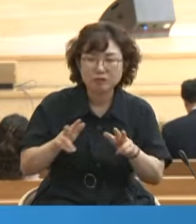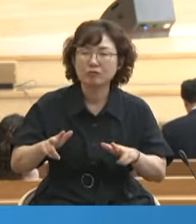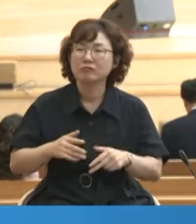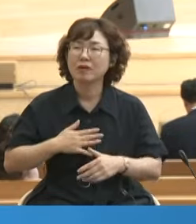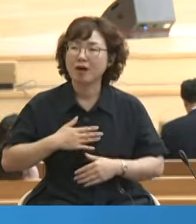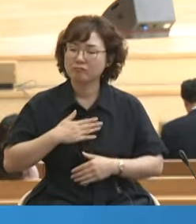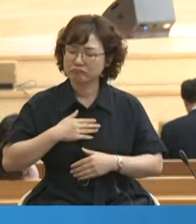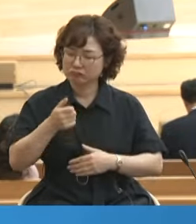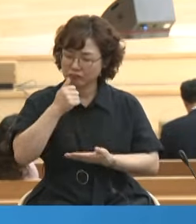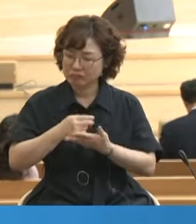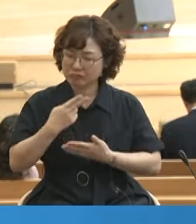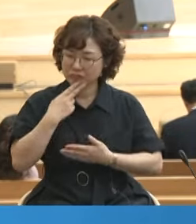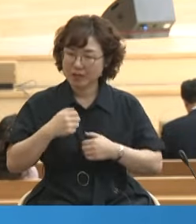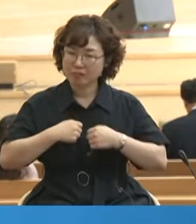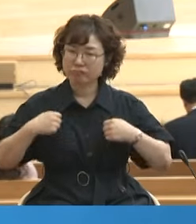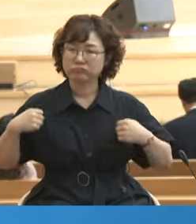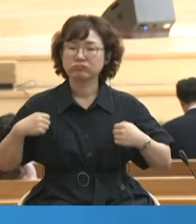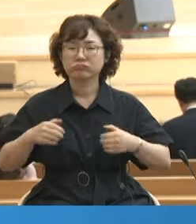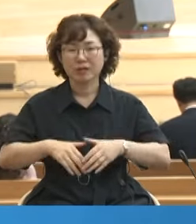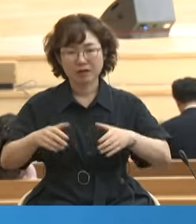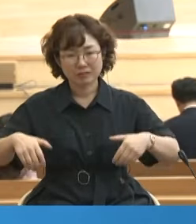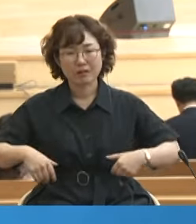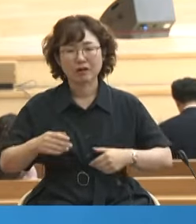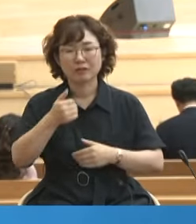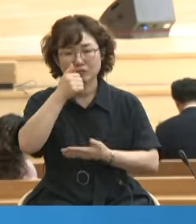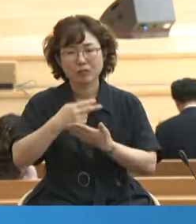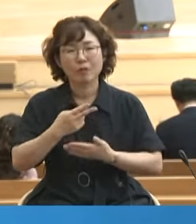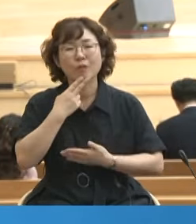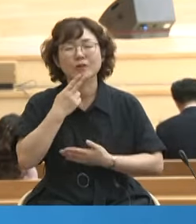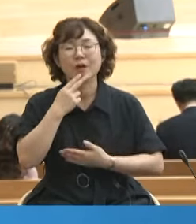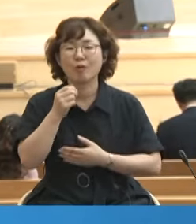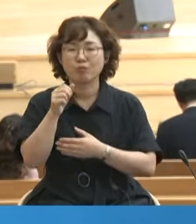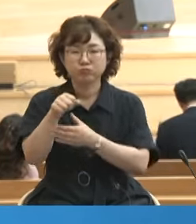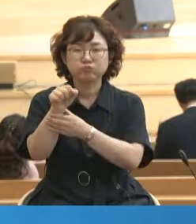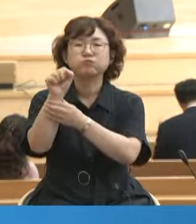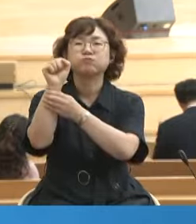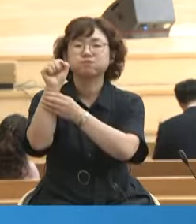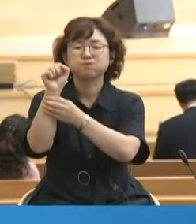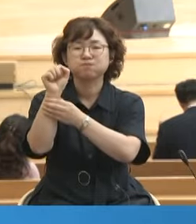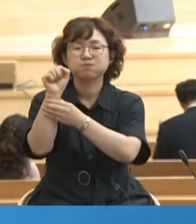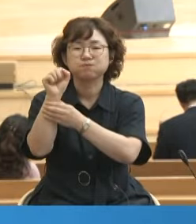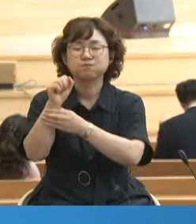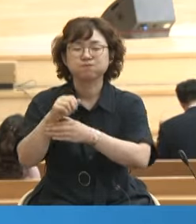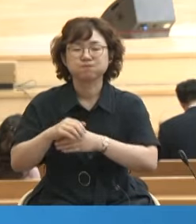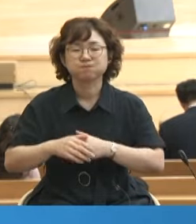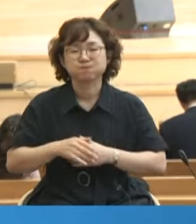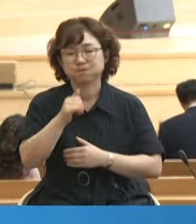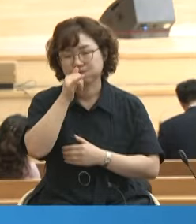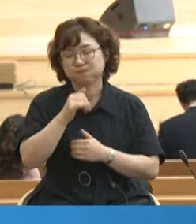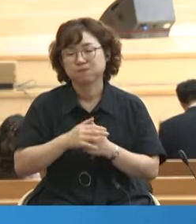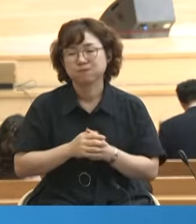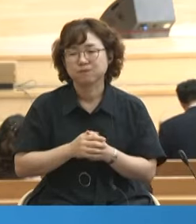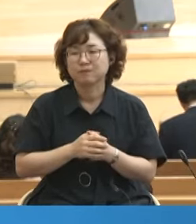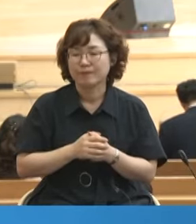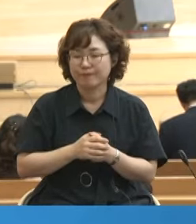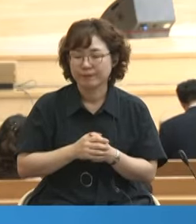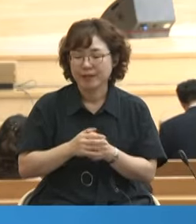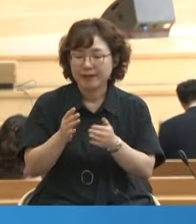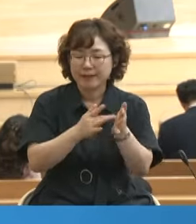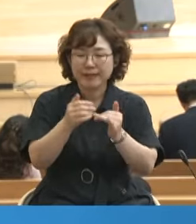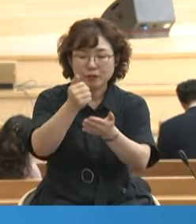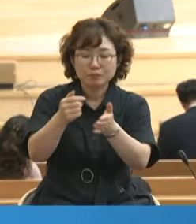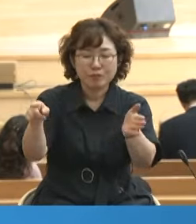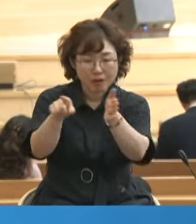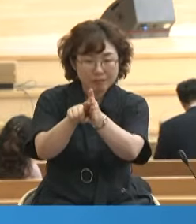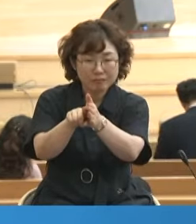어깨를 딱 펴고 있어요. 당당해요. 고개를 빳빳이 세고요. 여러분 물론 예수님을